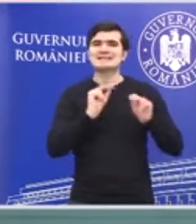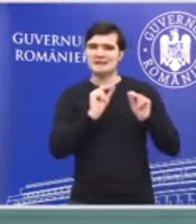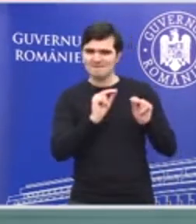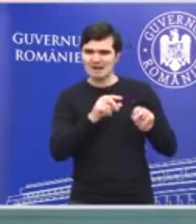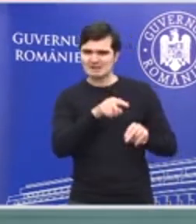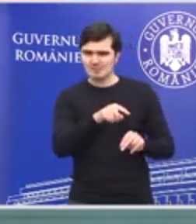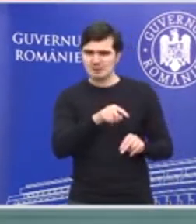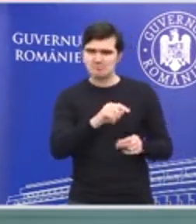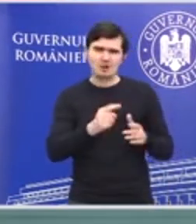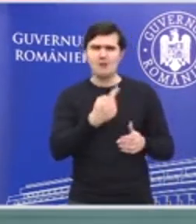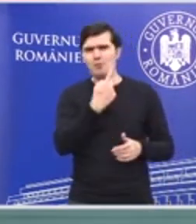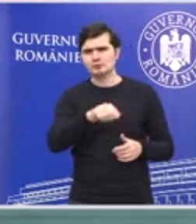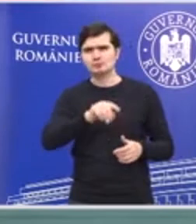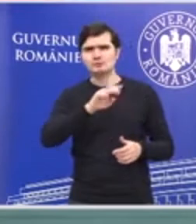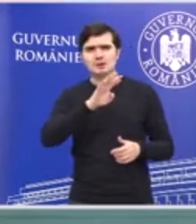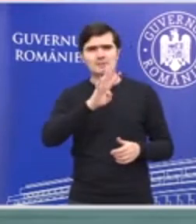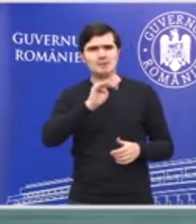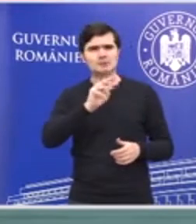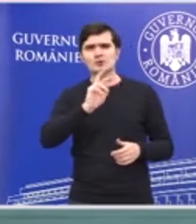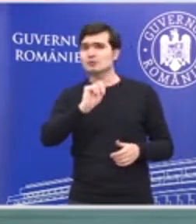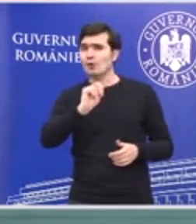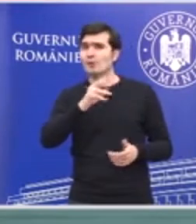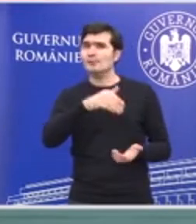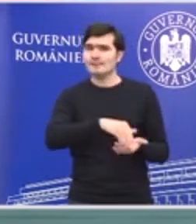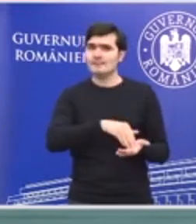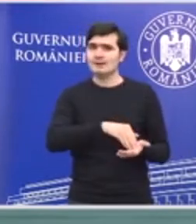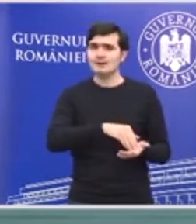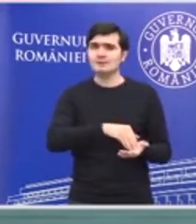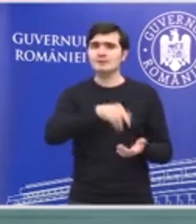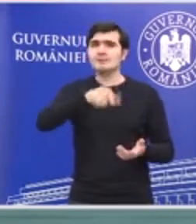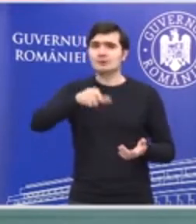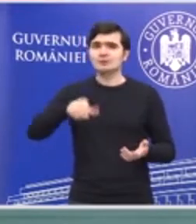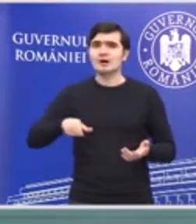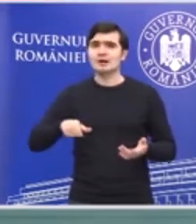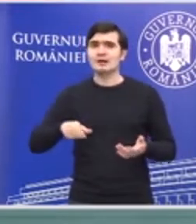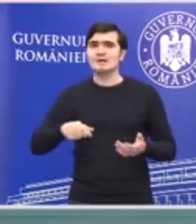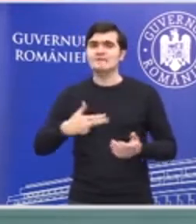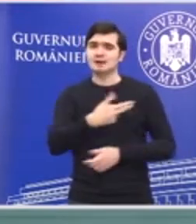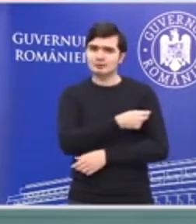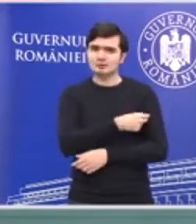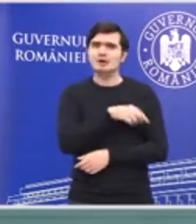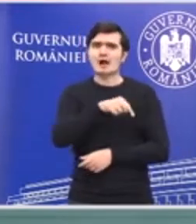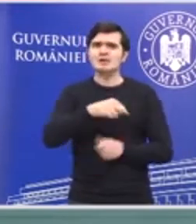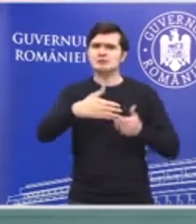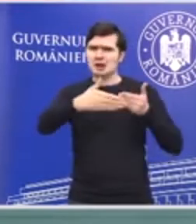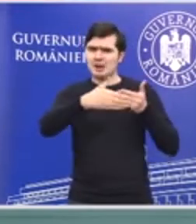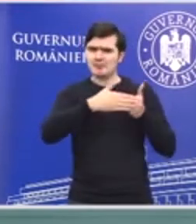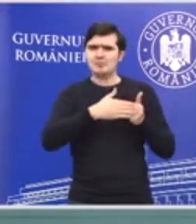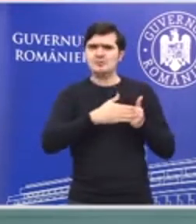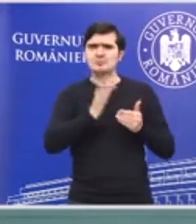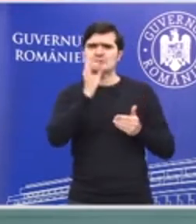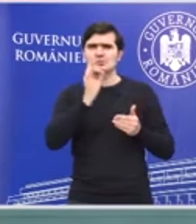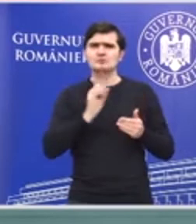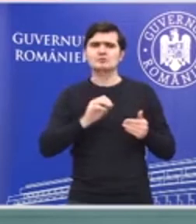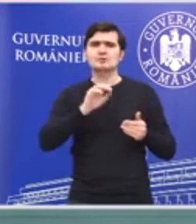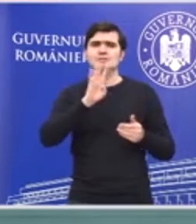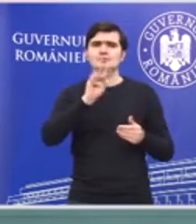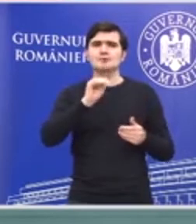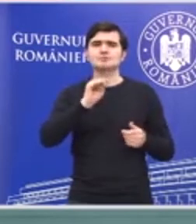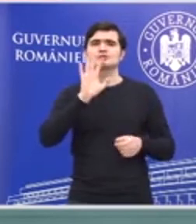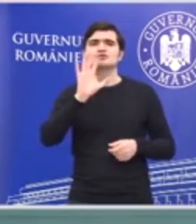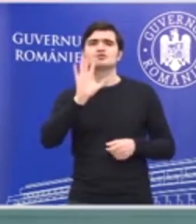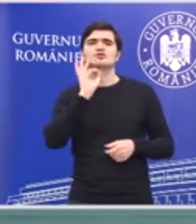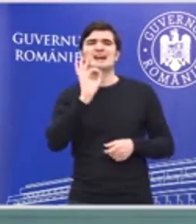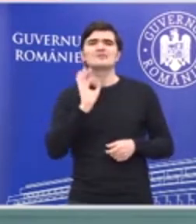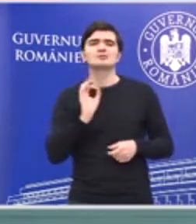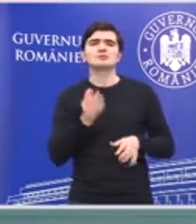sunt circa 148.000 de persoane vaccinate, ne apropiem de un procent de 45%